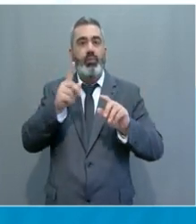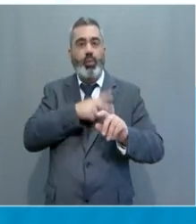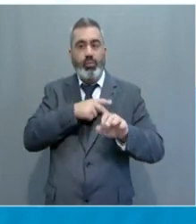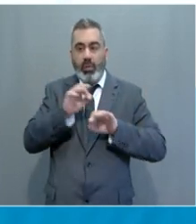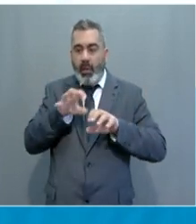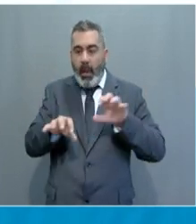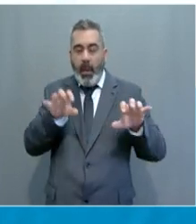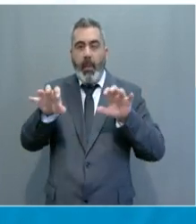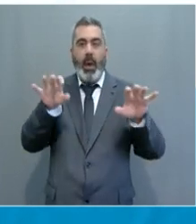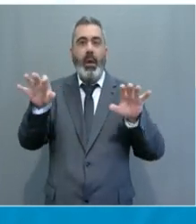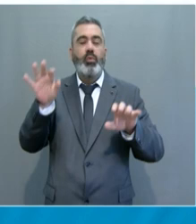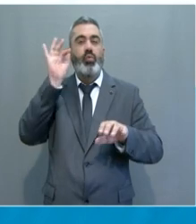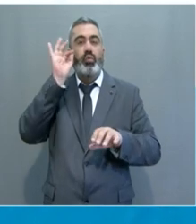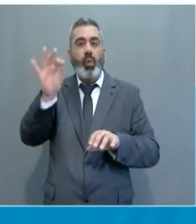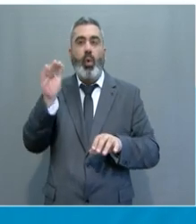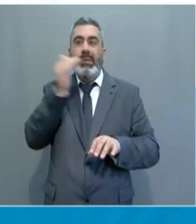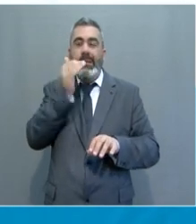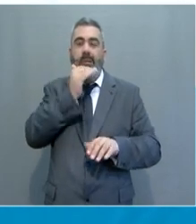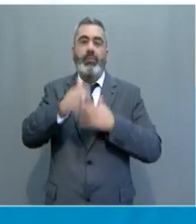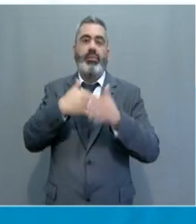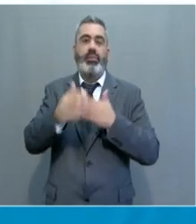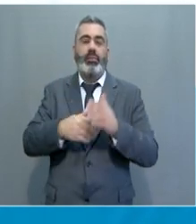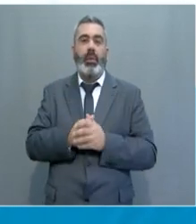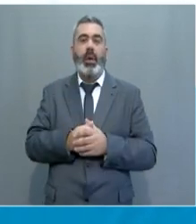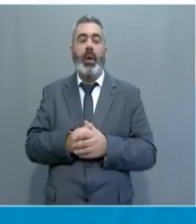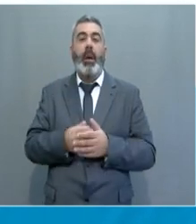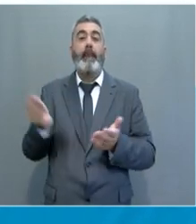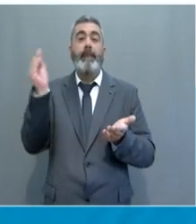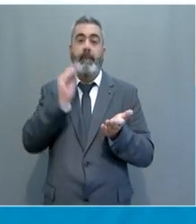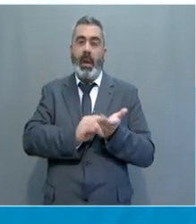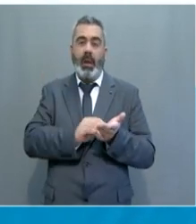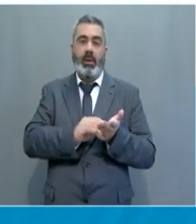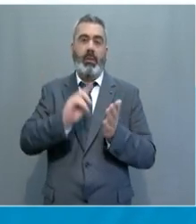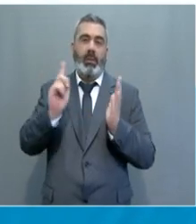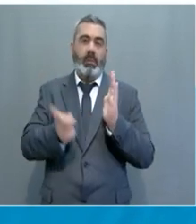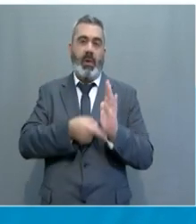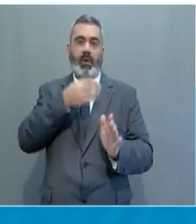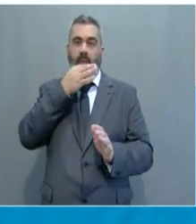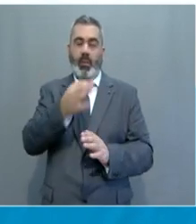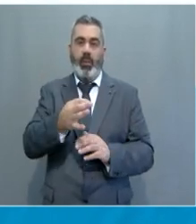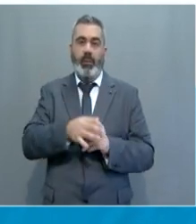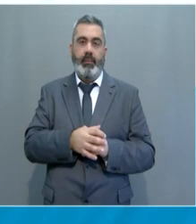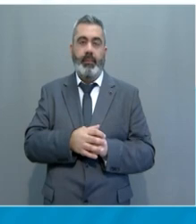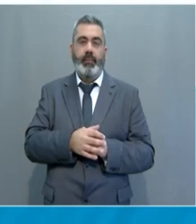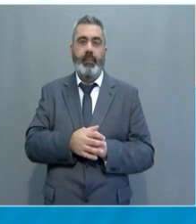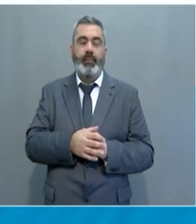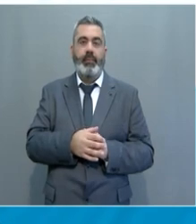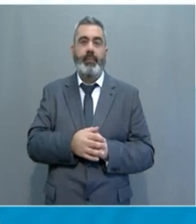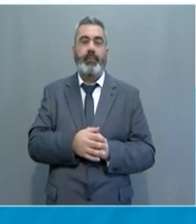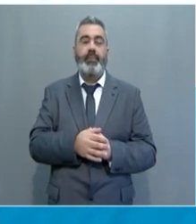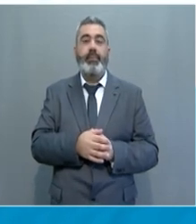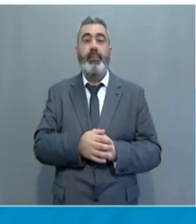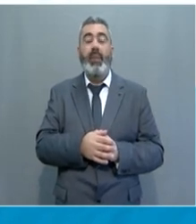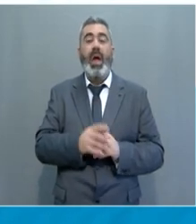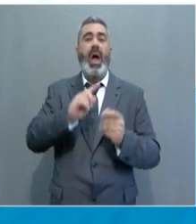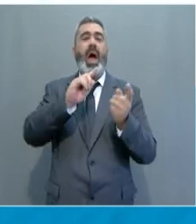προχωρήσουν με τη μέγιστη δυνατή ταχύτητα. Θα το ξαναπώ ακόμα μία φορά. οι ανανεώσιμες πηγές ενέργειας,